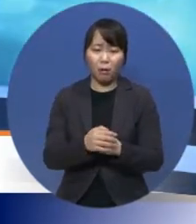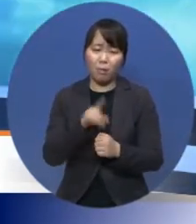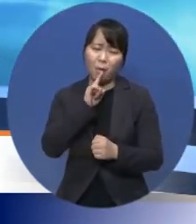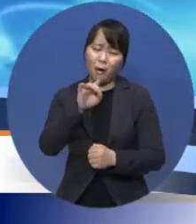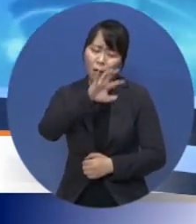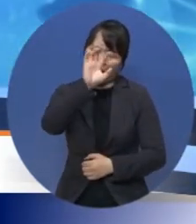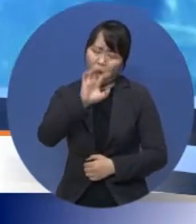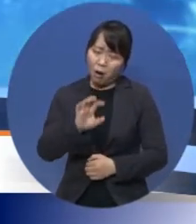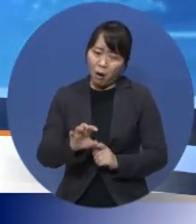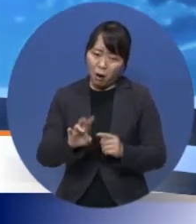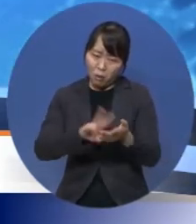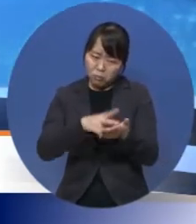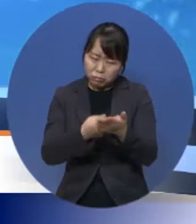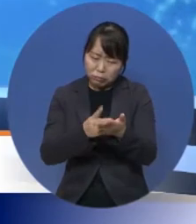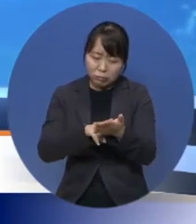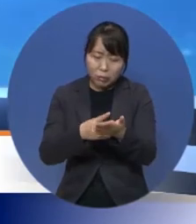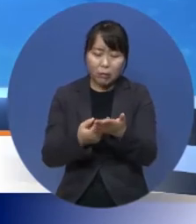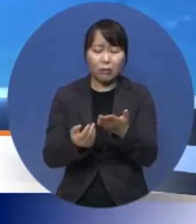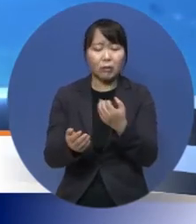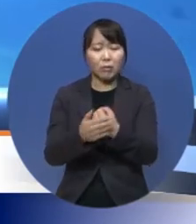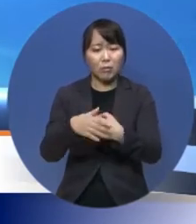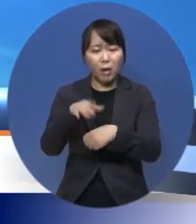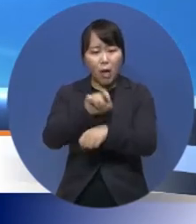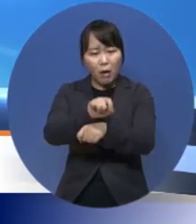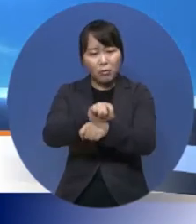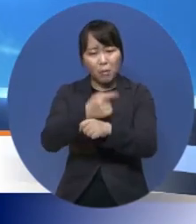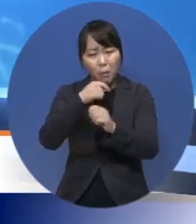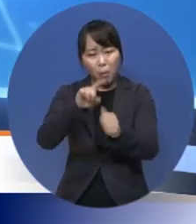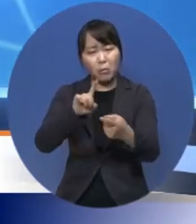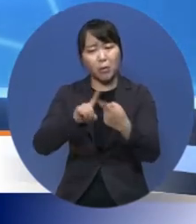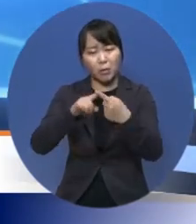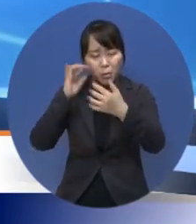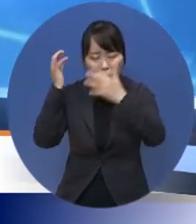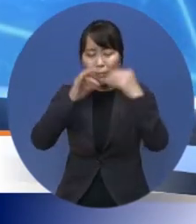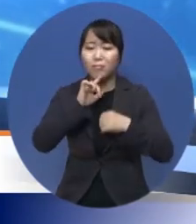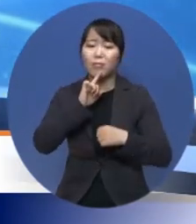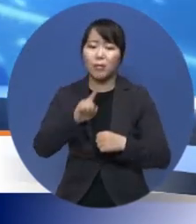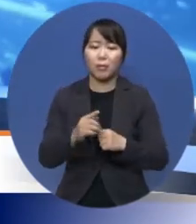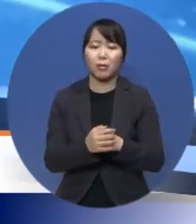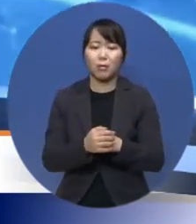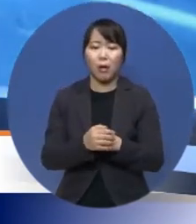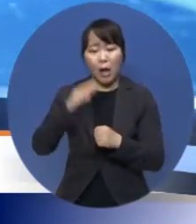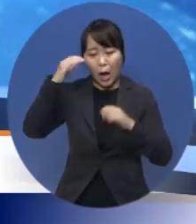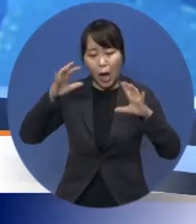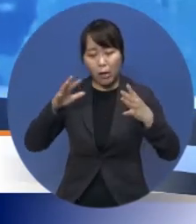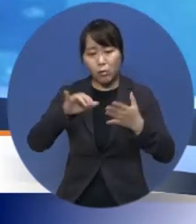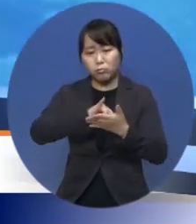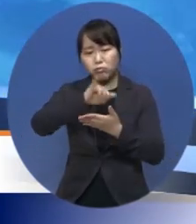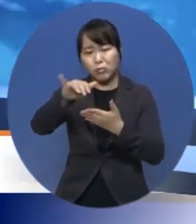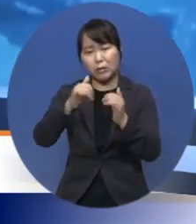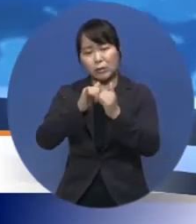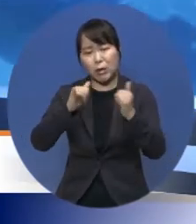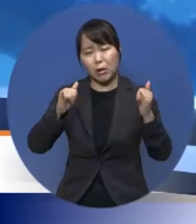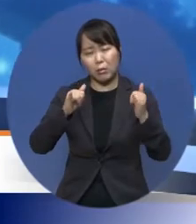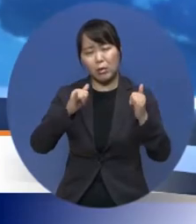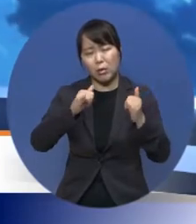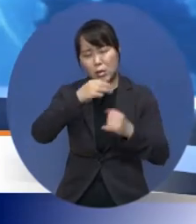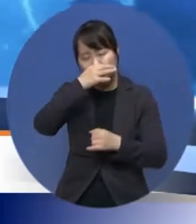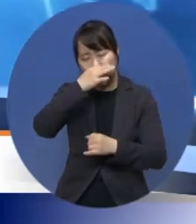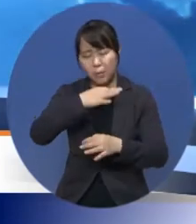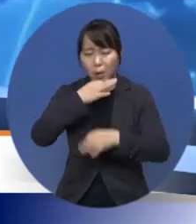행정 명령 으로 여전히 혼란이 남아 있는 상황인데요 이에 대해 많은 한인 유학생들이 힘듬을 호소하고